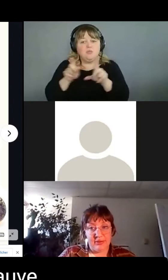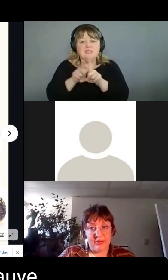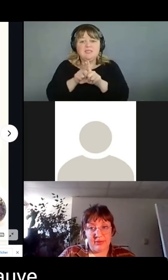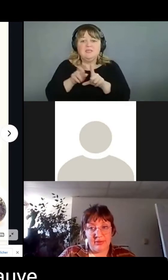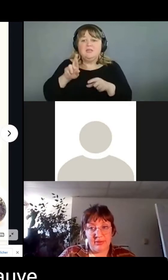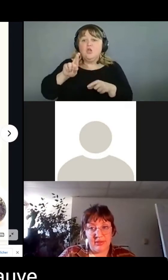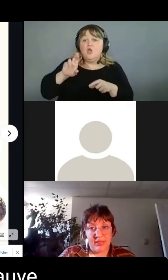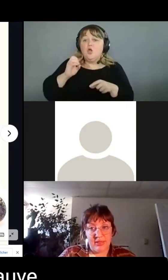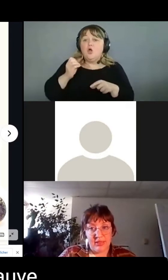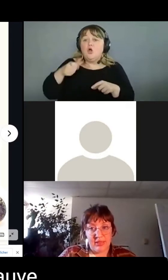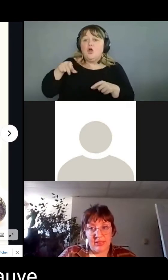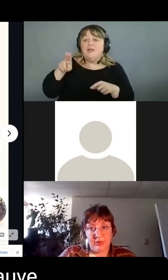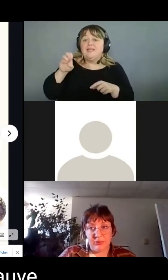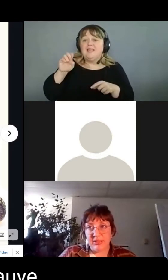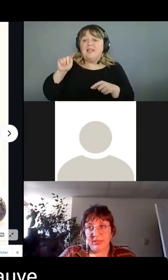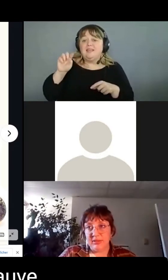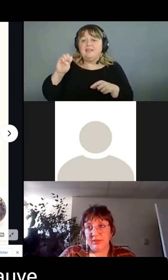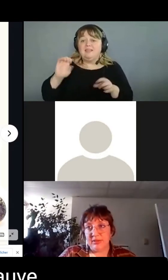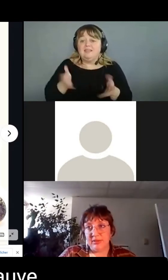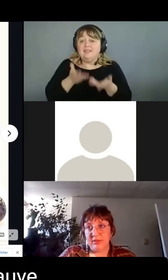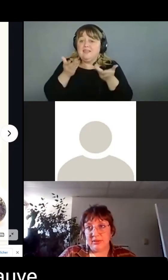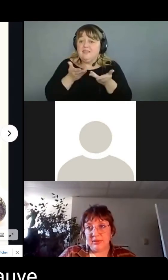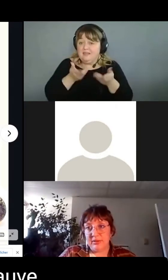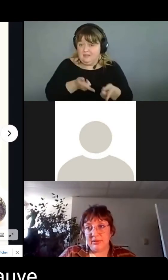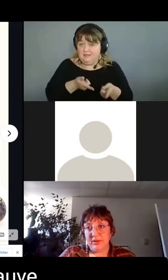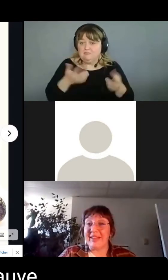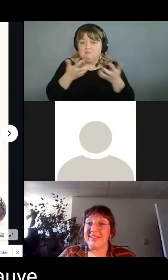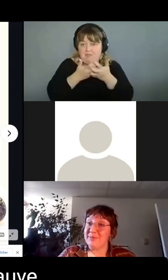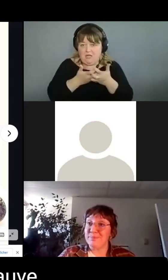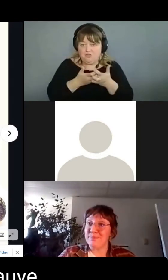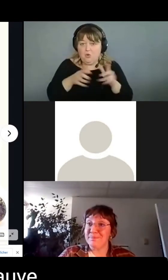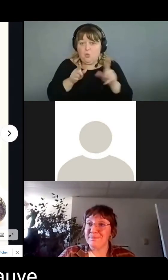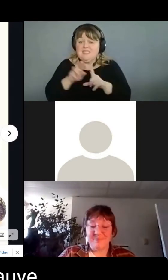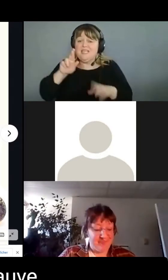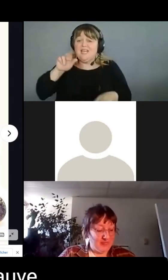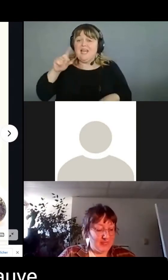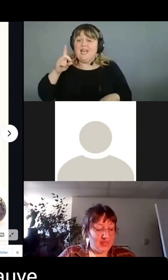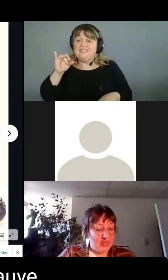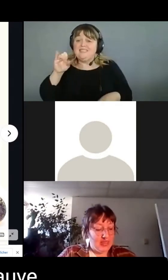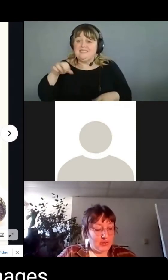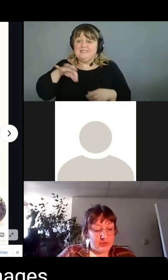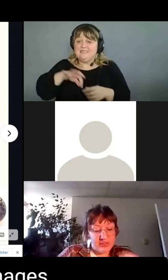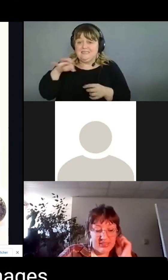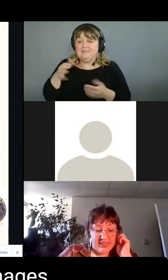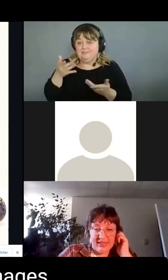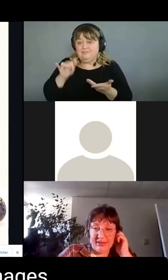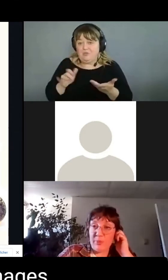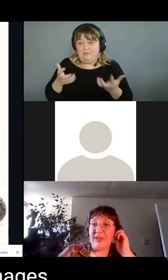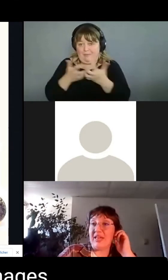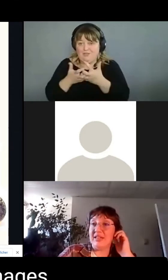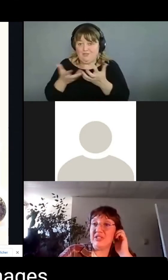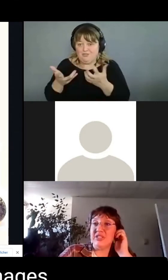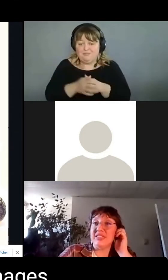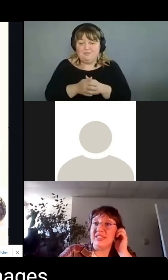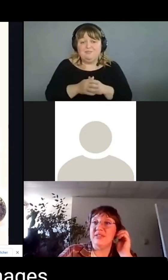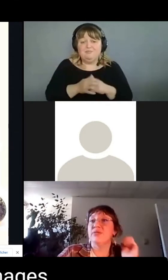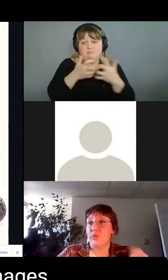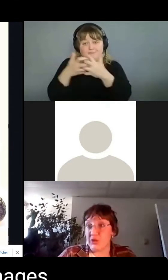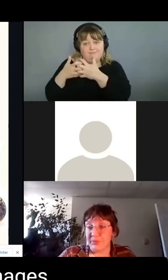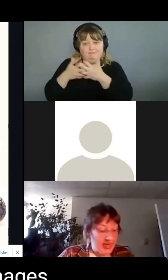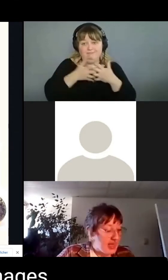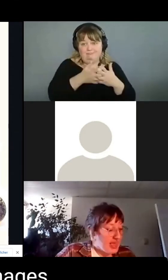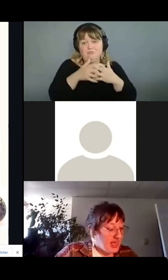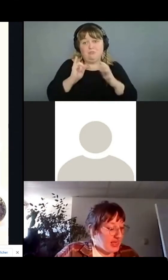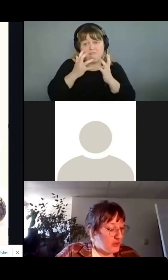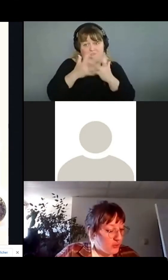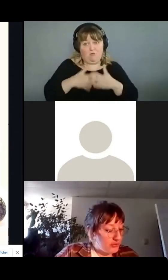roquette et aussi le radis. Donc, ça, c'est des compagnonnages qui